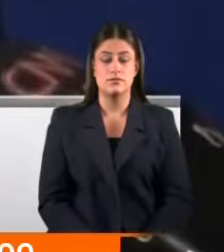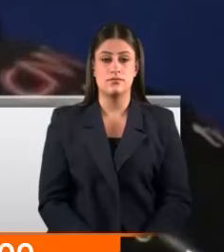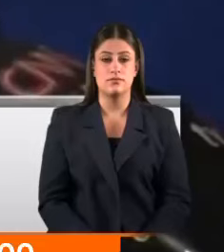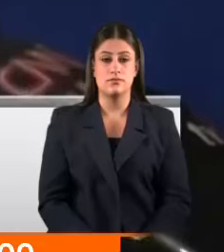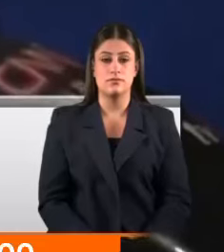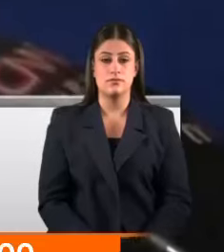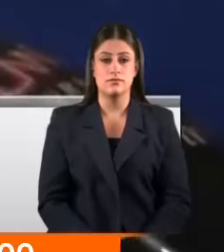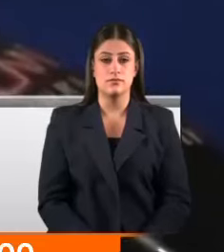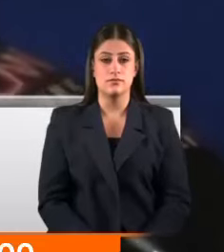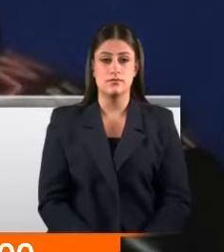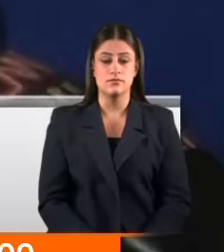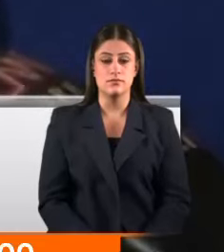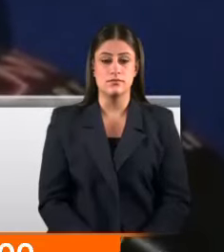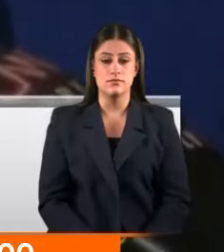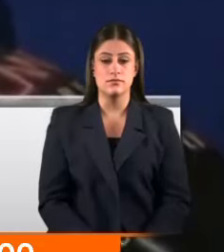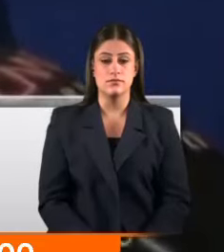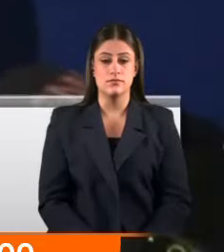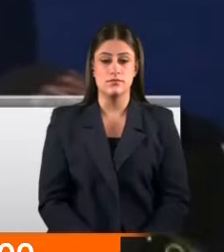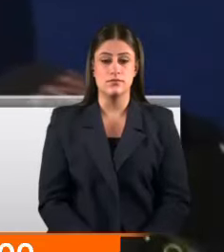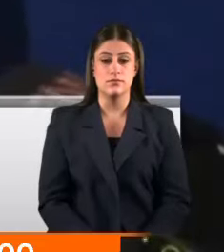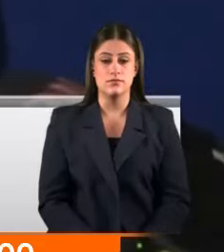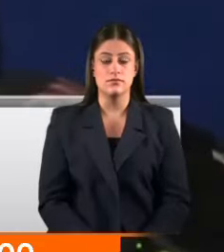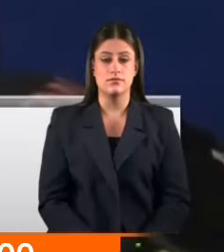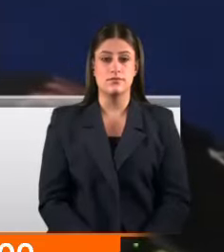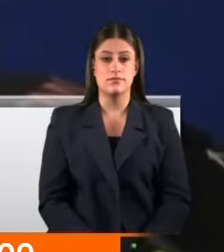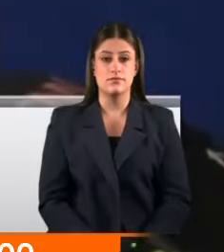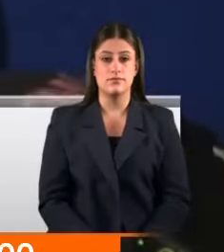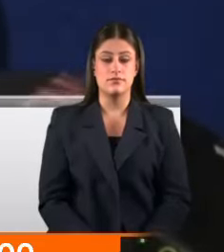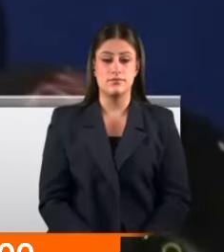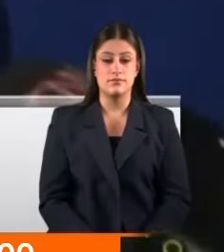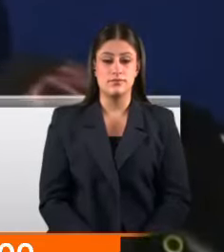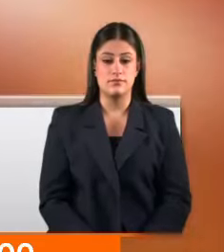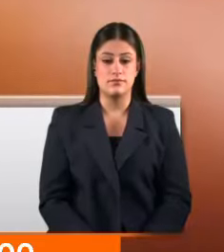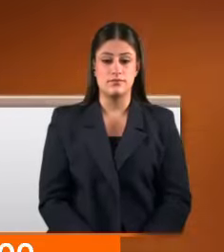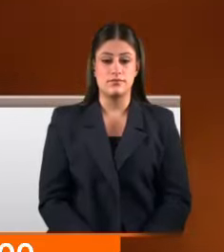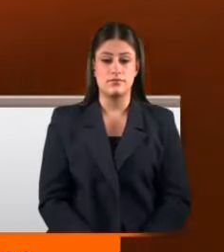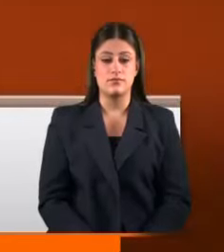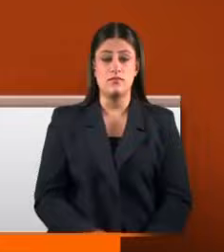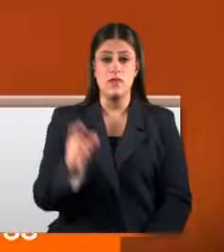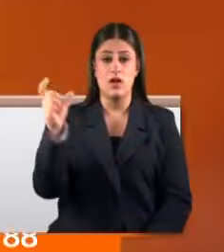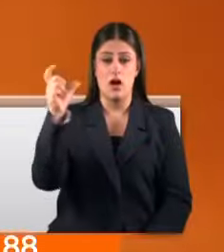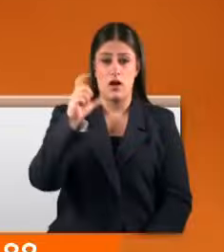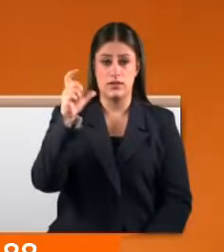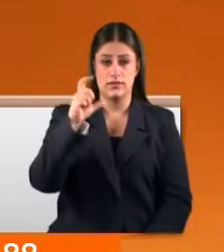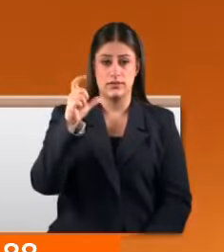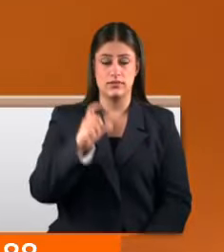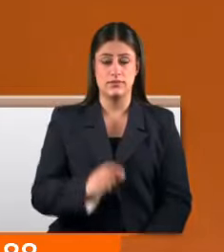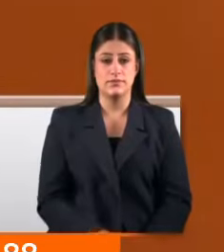Yarın, öbür gün ve önümüzdeki pazar gününe kadar bir çakmak bile yakmayın. Aydın,